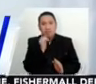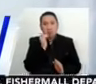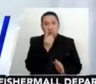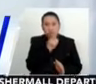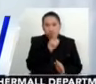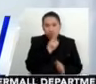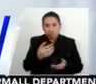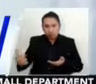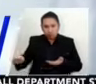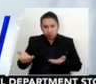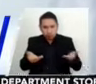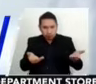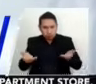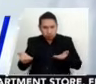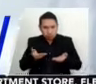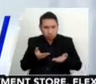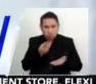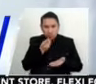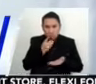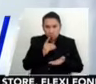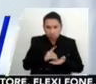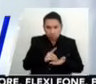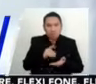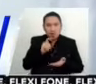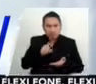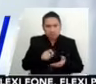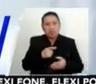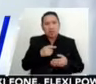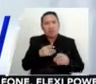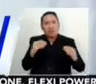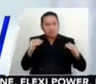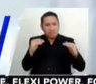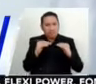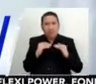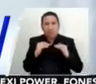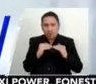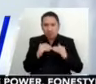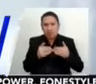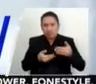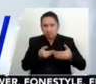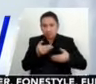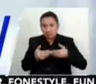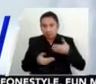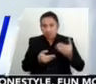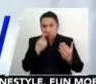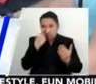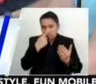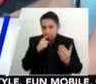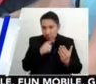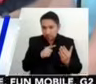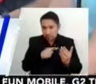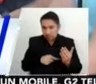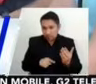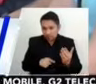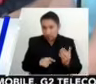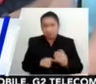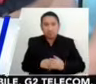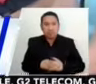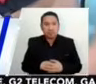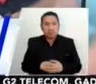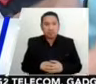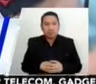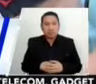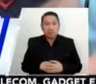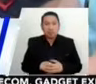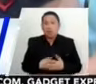So talagang this will be a fair investigation, impartial. Hawak na ngayon